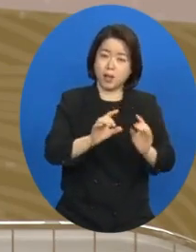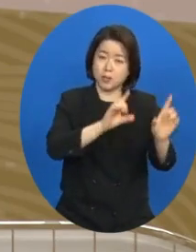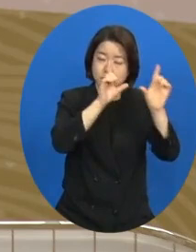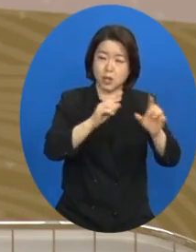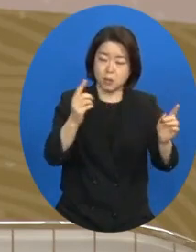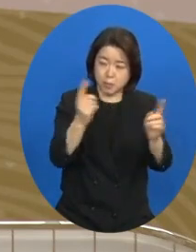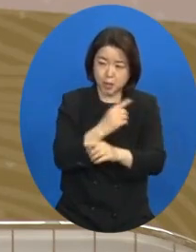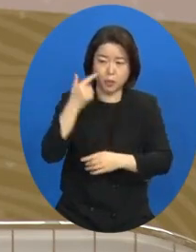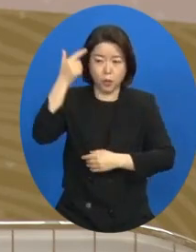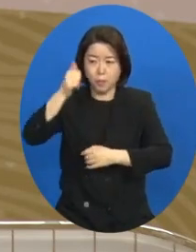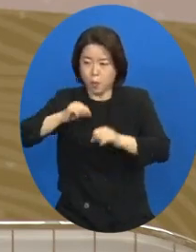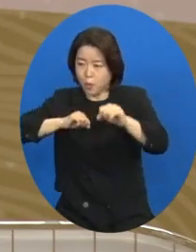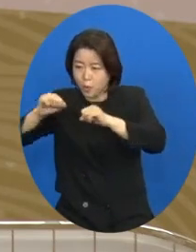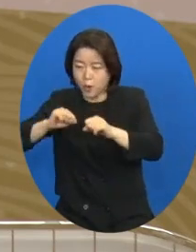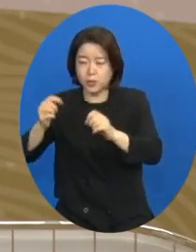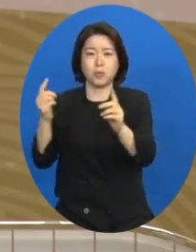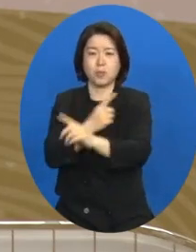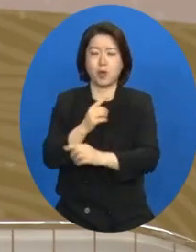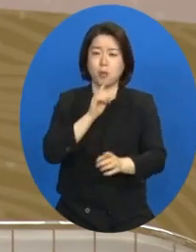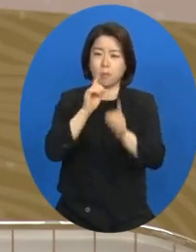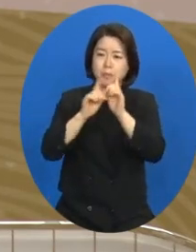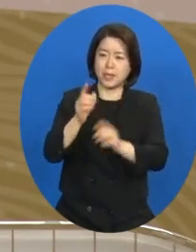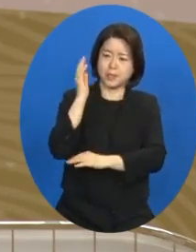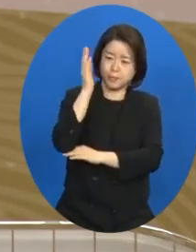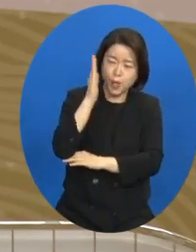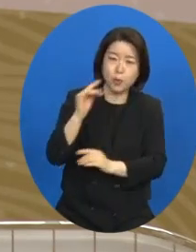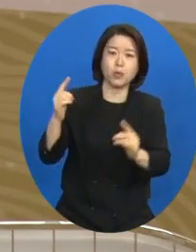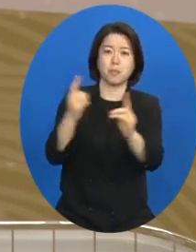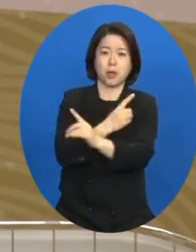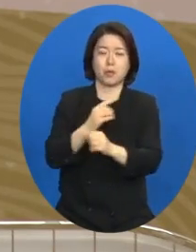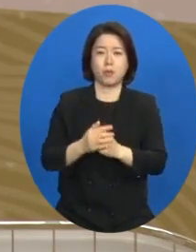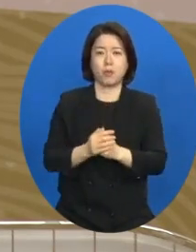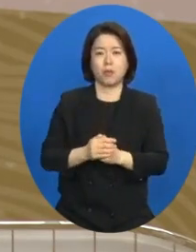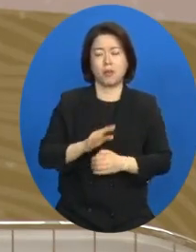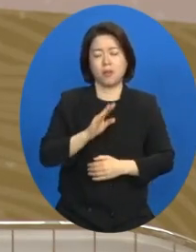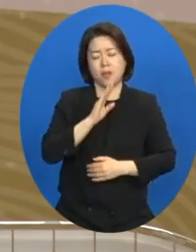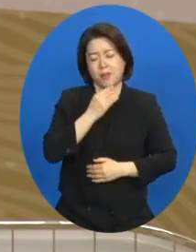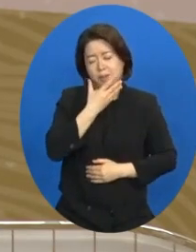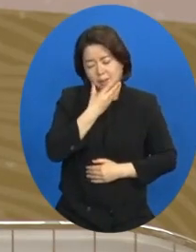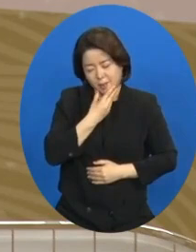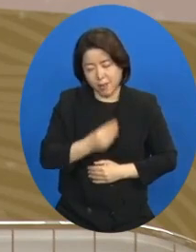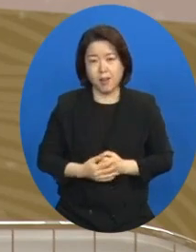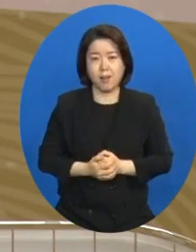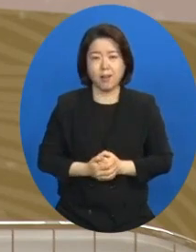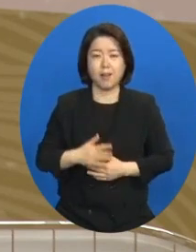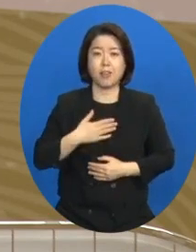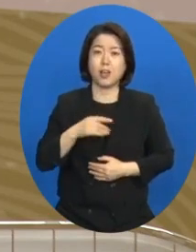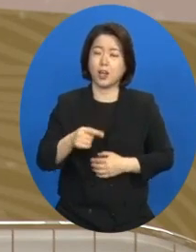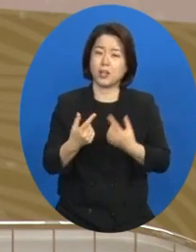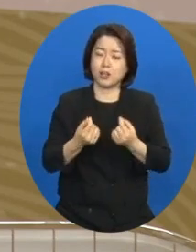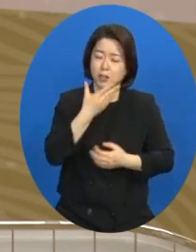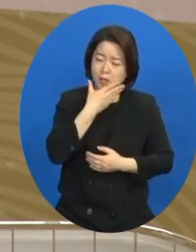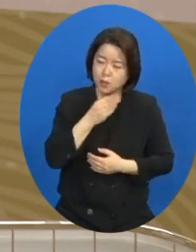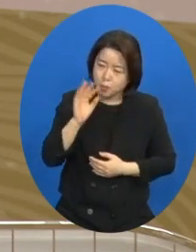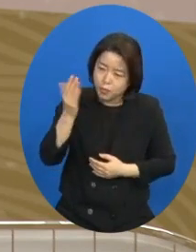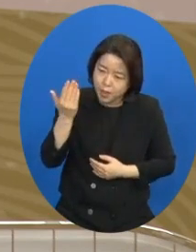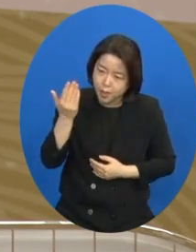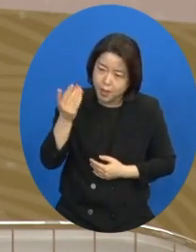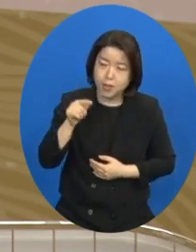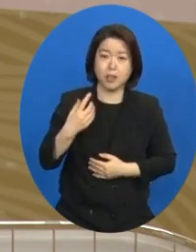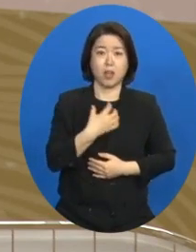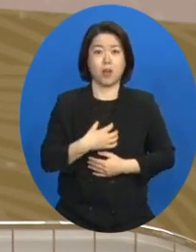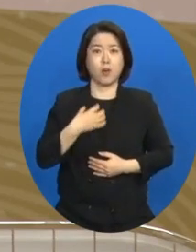달라졌어 말씀 증거 도 달라졌어요 얼마나 행복한지 내가 이렇게 행복해도 되나 그게